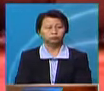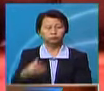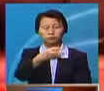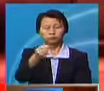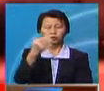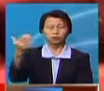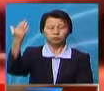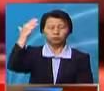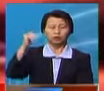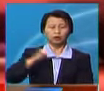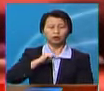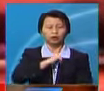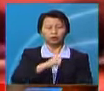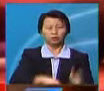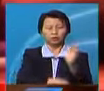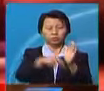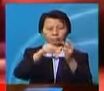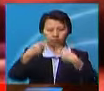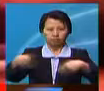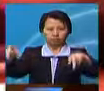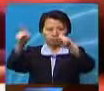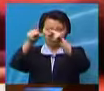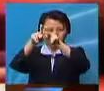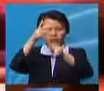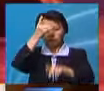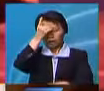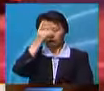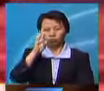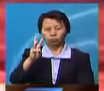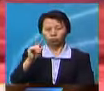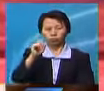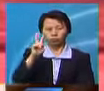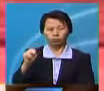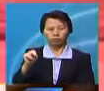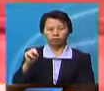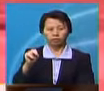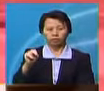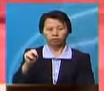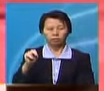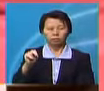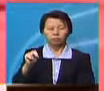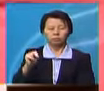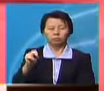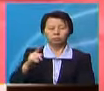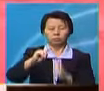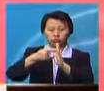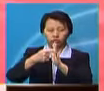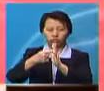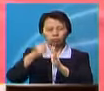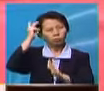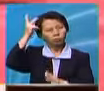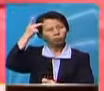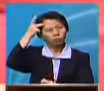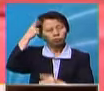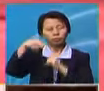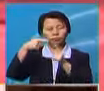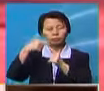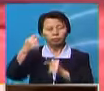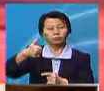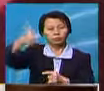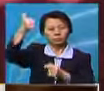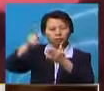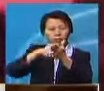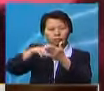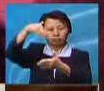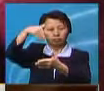Manakala bekas ahli Parlimen Kuala Kangsar Allahyarham Datuk Wan Muhammad Khairil Anwar Wan Ahmad memulakan kerjaya politiknya apabila menang pilihan